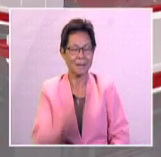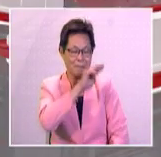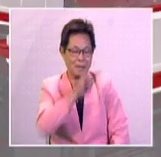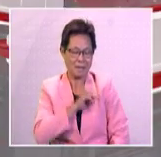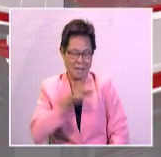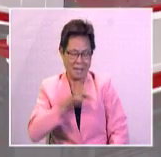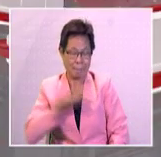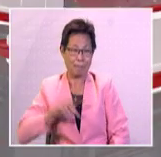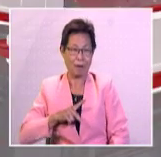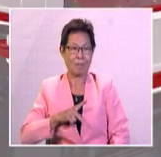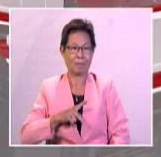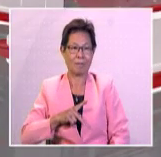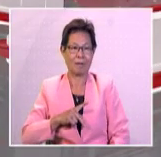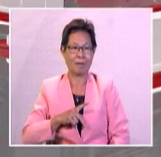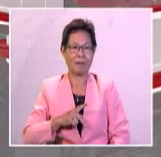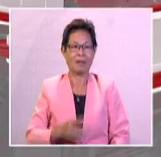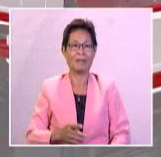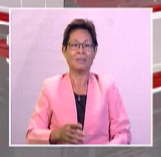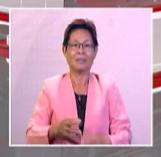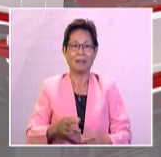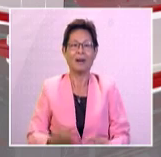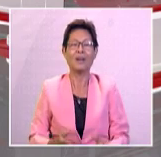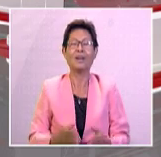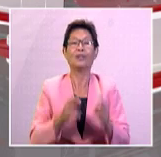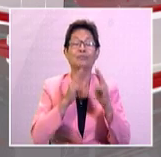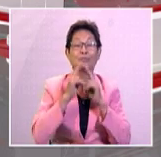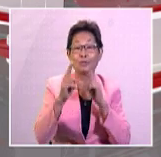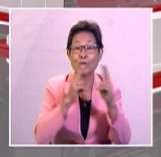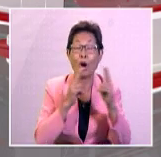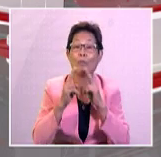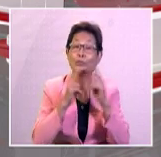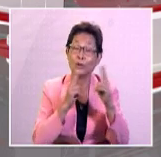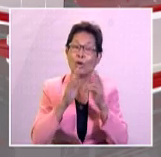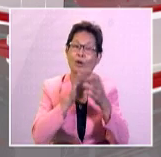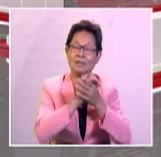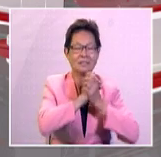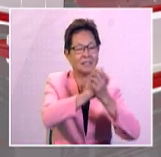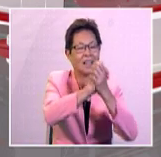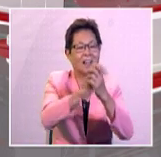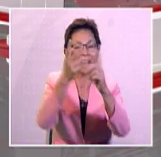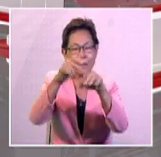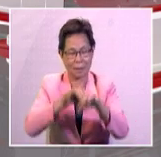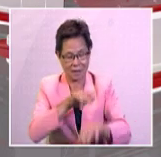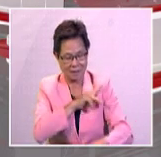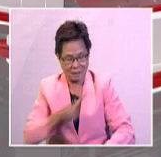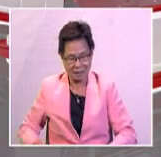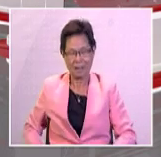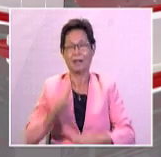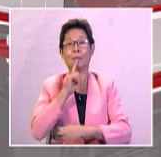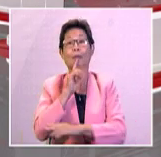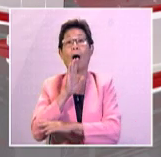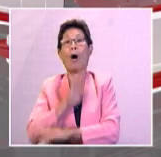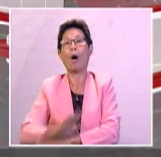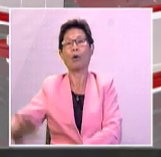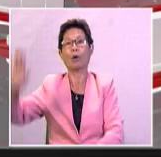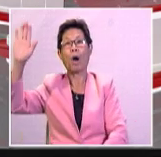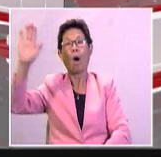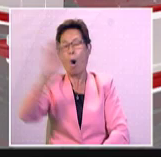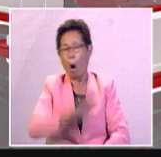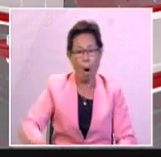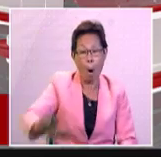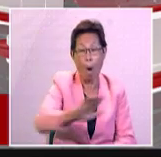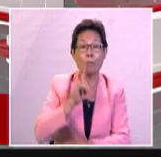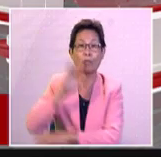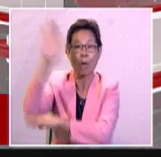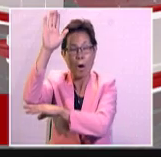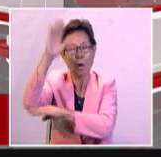Menteri-menteri Kabinet merafak sembah ucapan tahniah kepada Yang di-Pertuan Agong. Ya, mereka berikrar akan memberi sokongan penuh terhadap